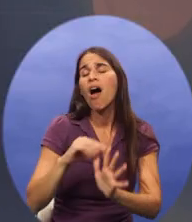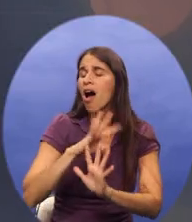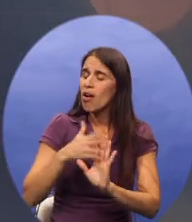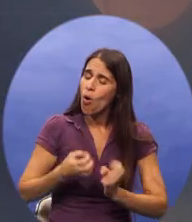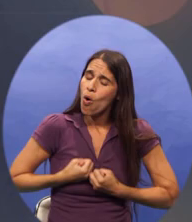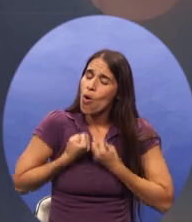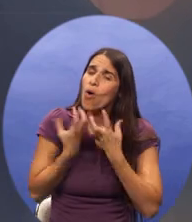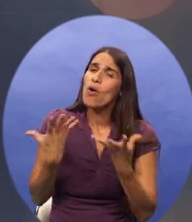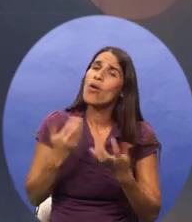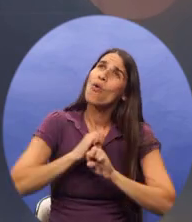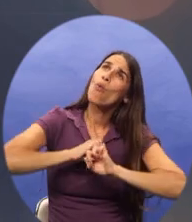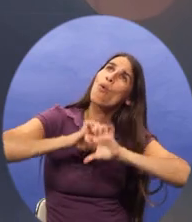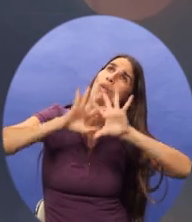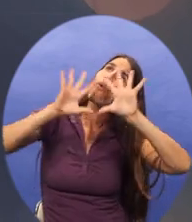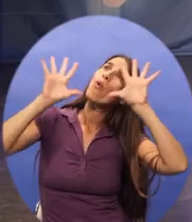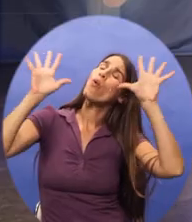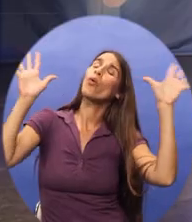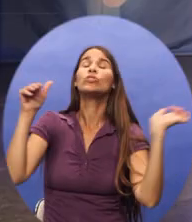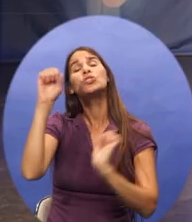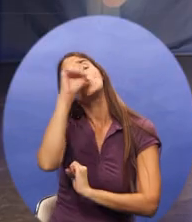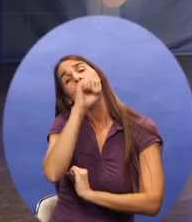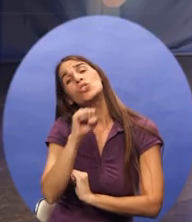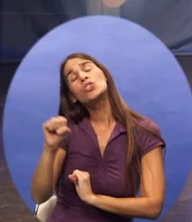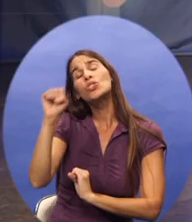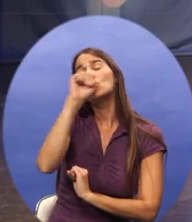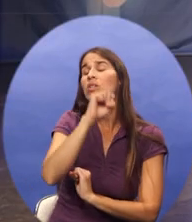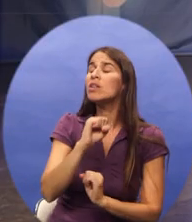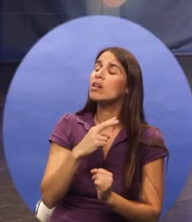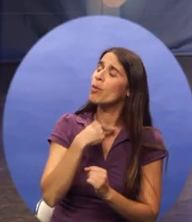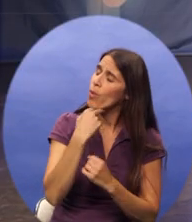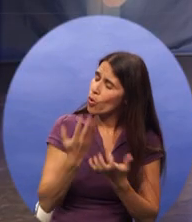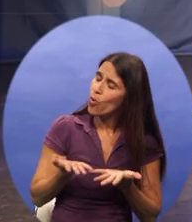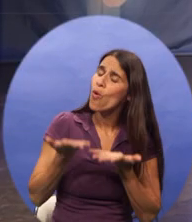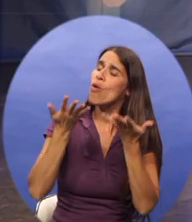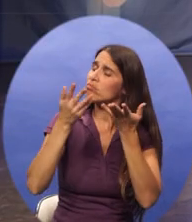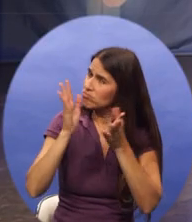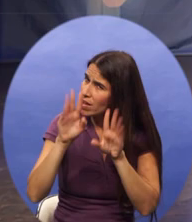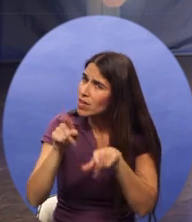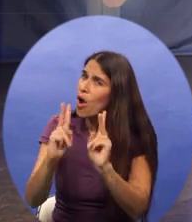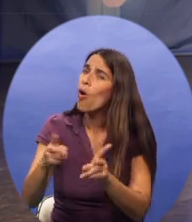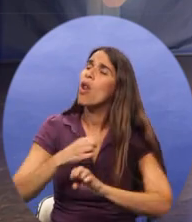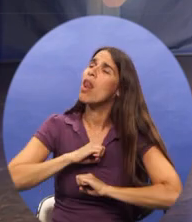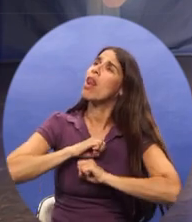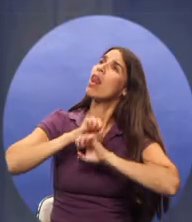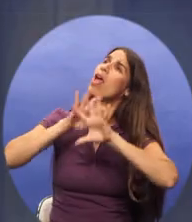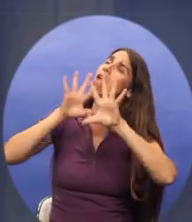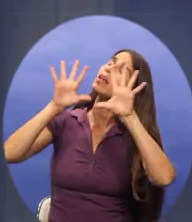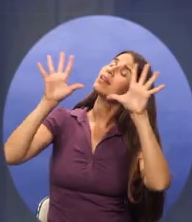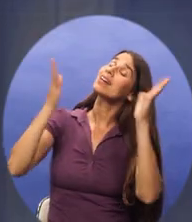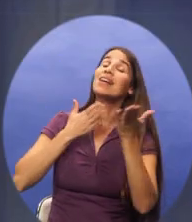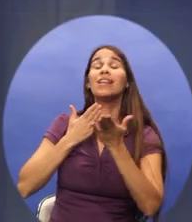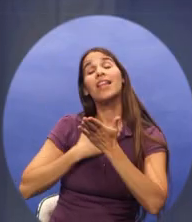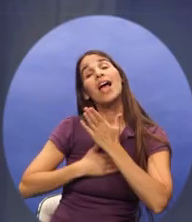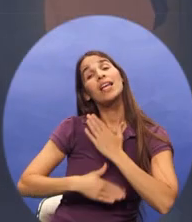הכל ותפיץ אור בהיר. שיר בקול, גם אתה יכול להאיר,